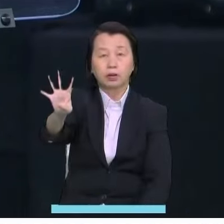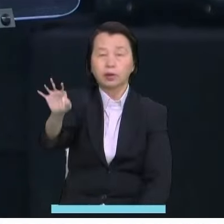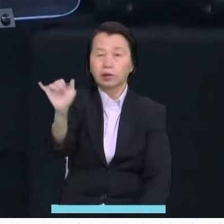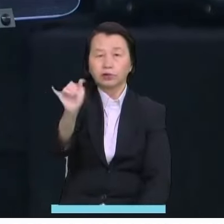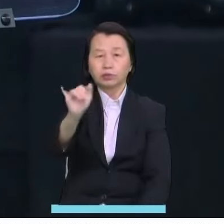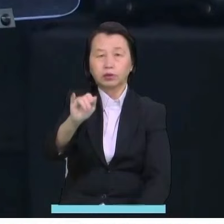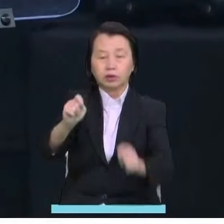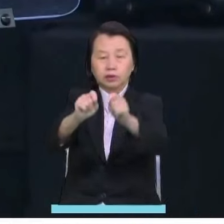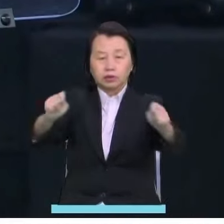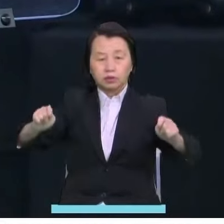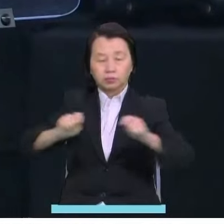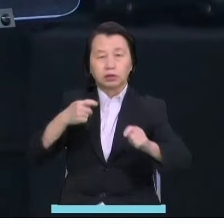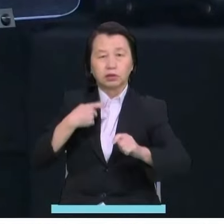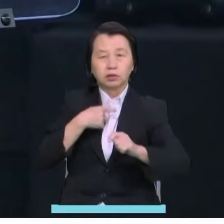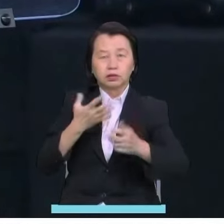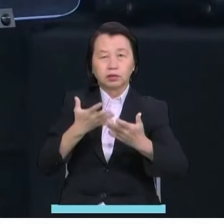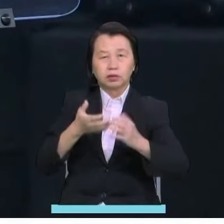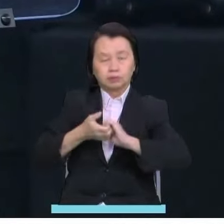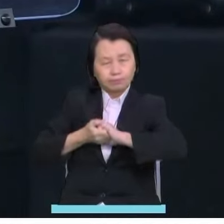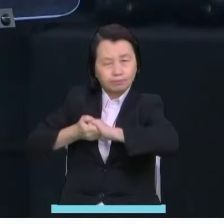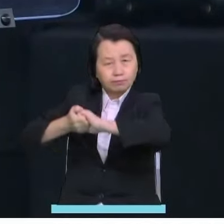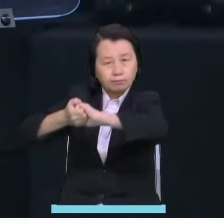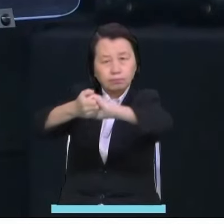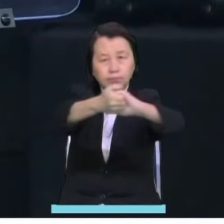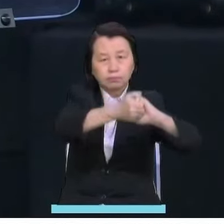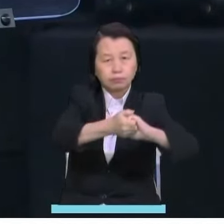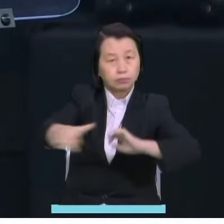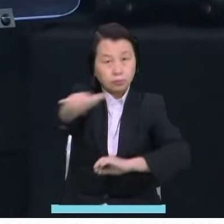sebagai tempat kita berpaut kepada satu sama lain.